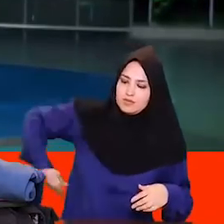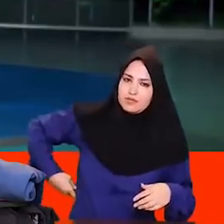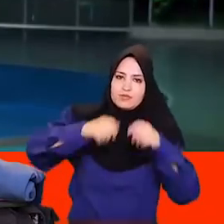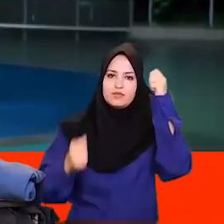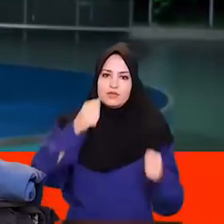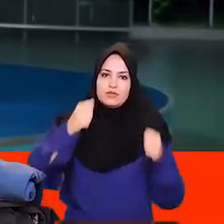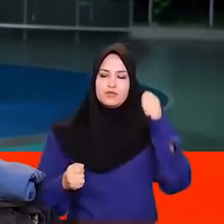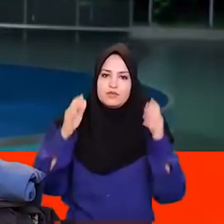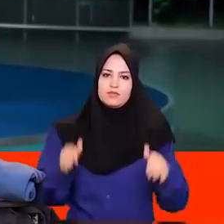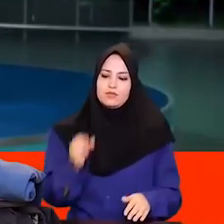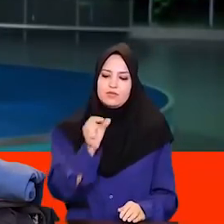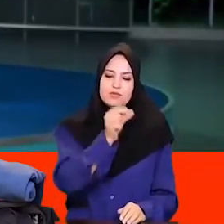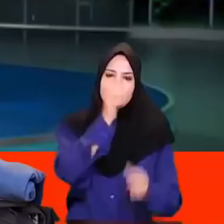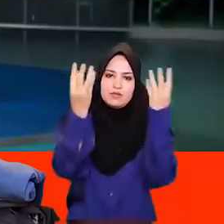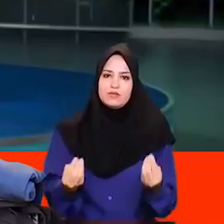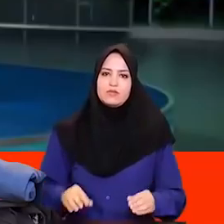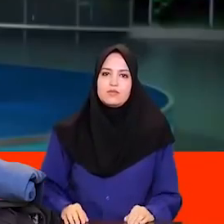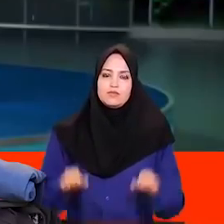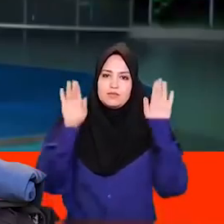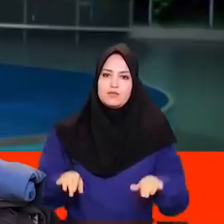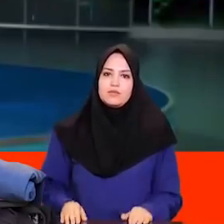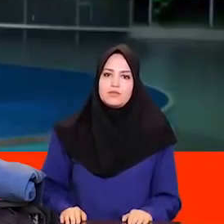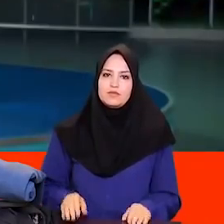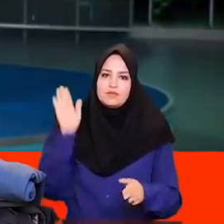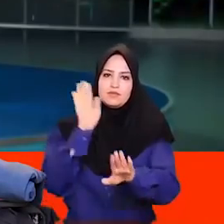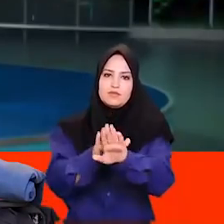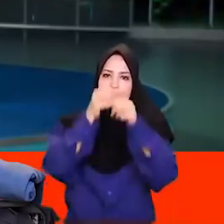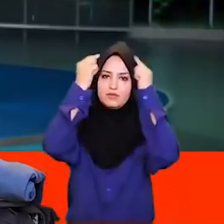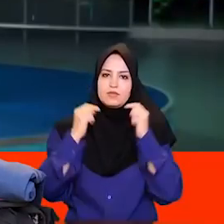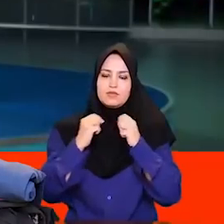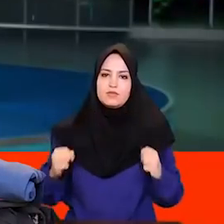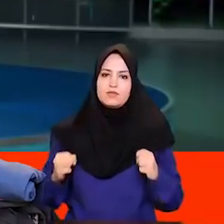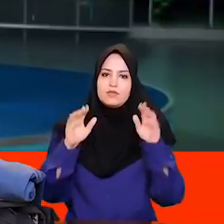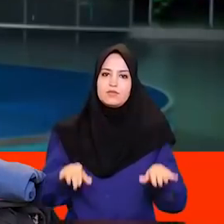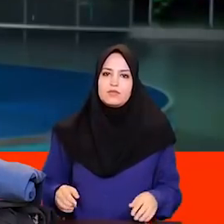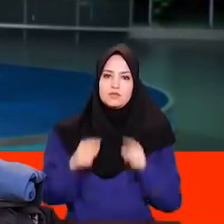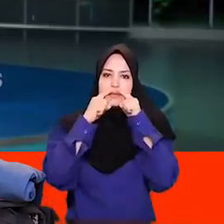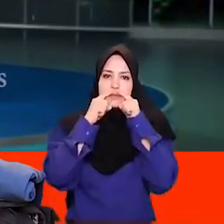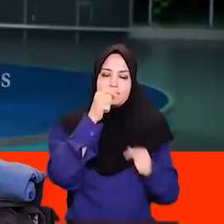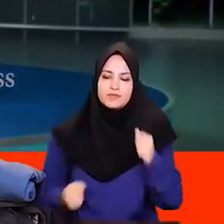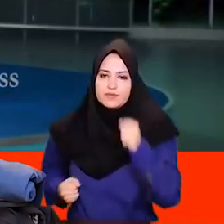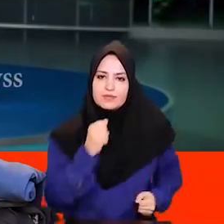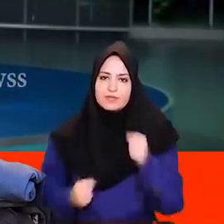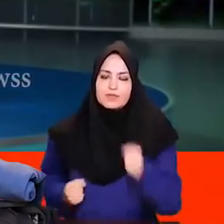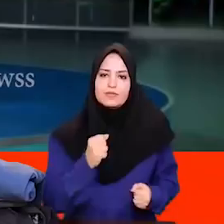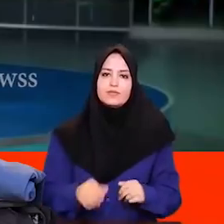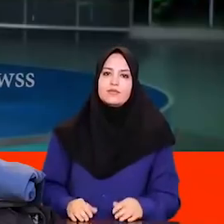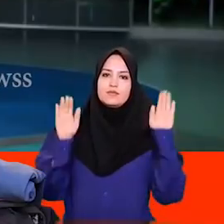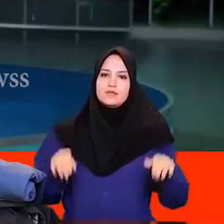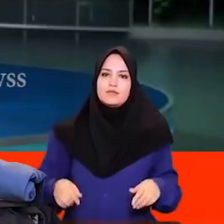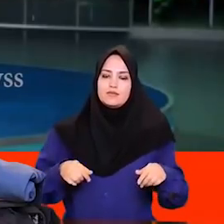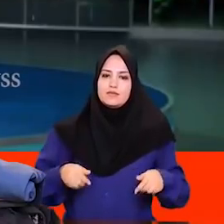بغل پراگ به صورت آپشن آغاز شد. از این رو برای همراهی با بانوان علی دایی و کریم باقری نیز